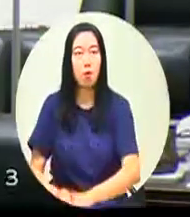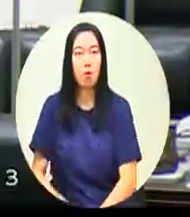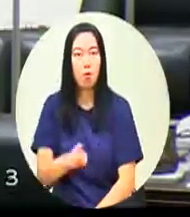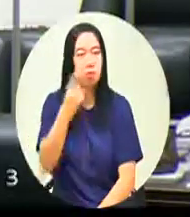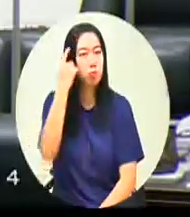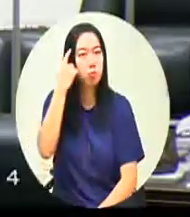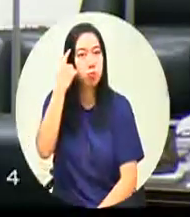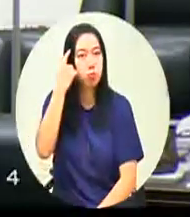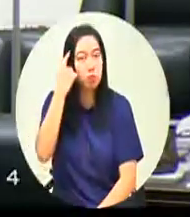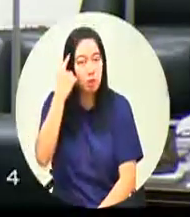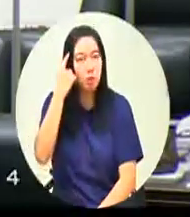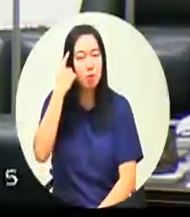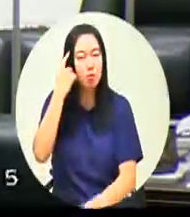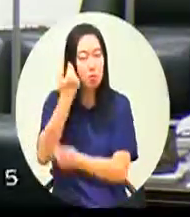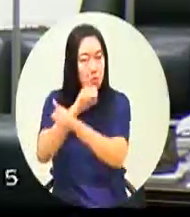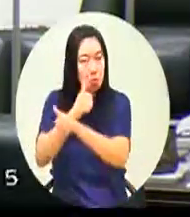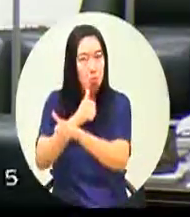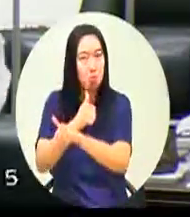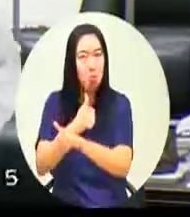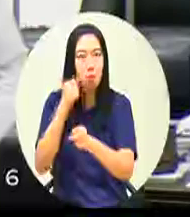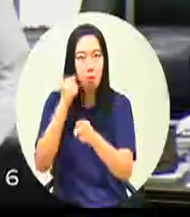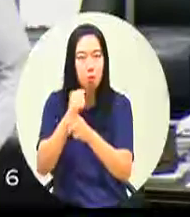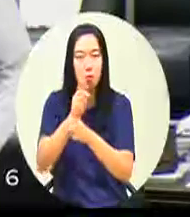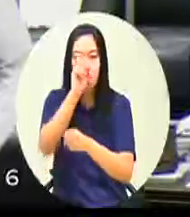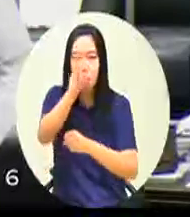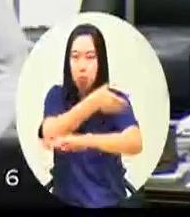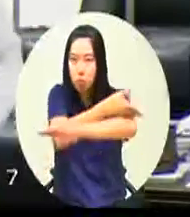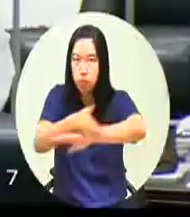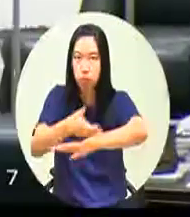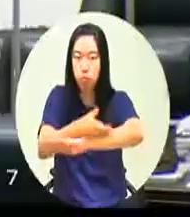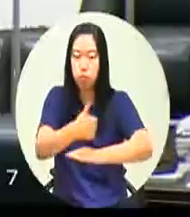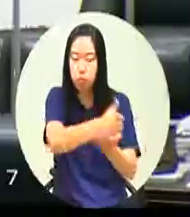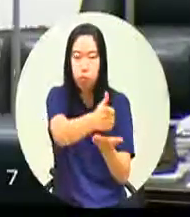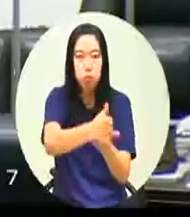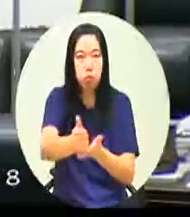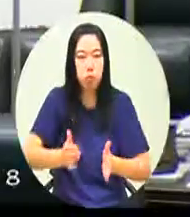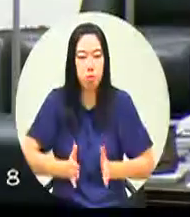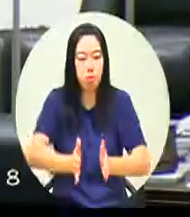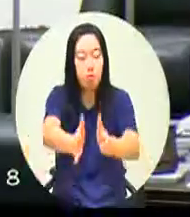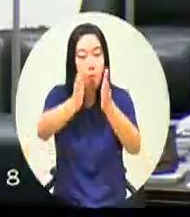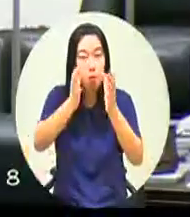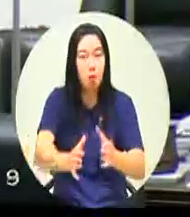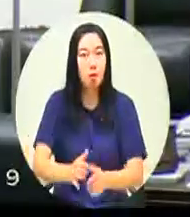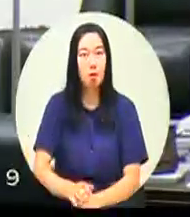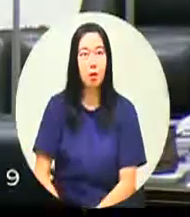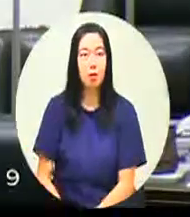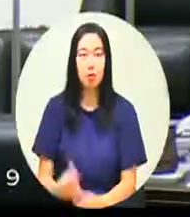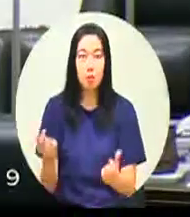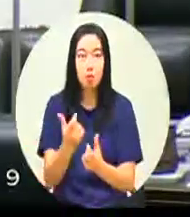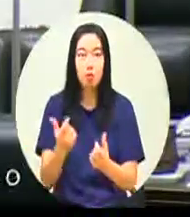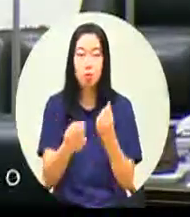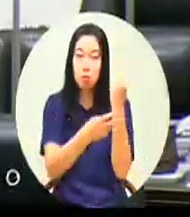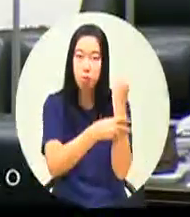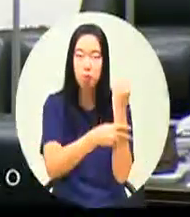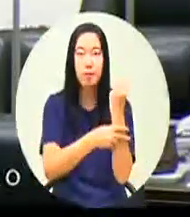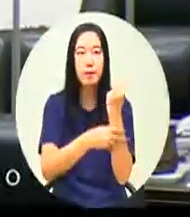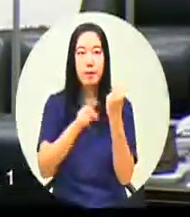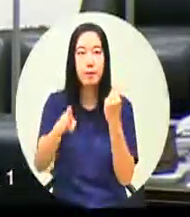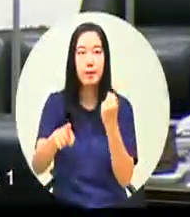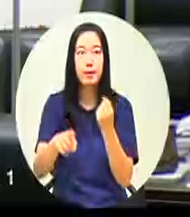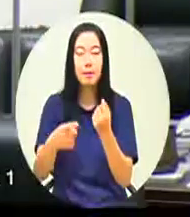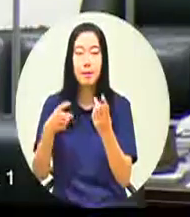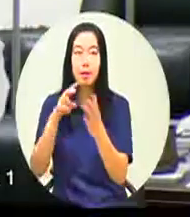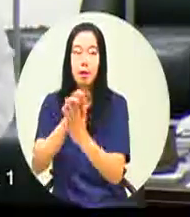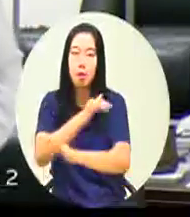的思考，做一个疏洪道，以广湖里跟我们西周抽水站的